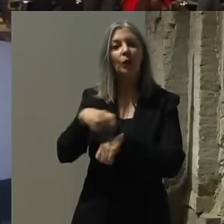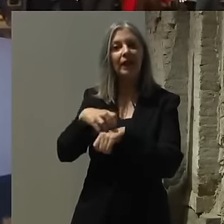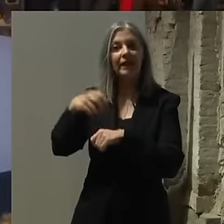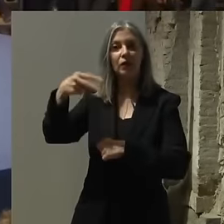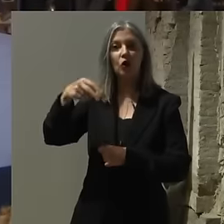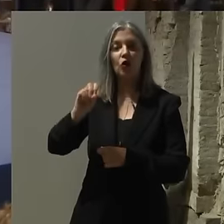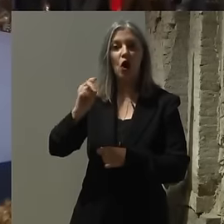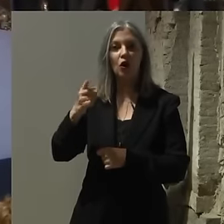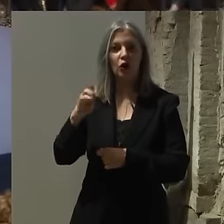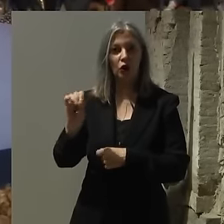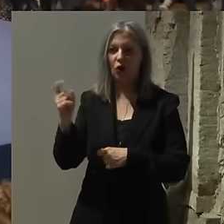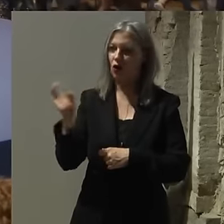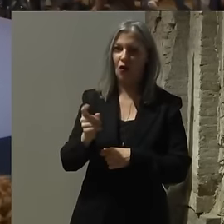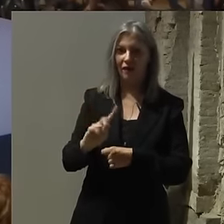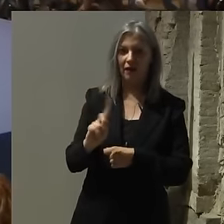verrà,